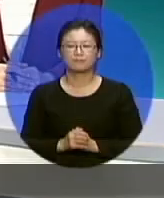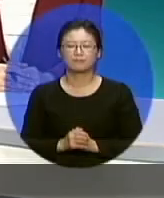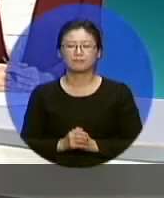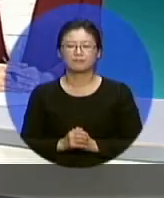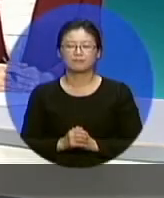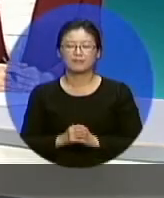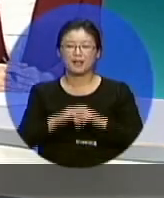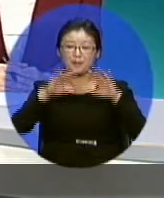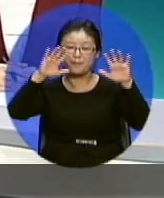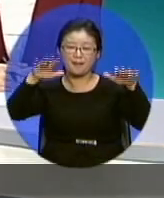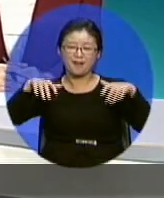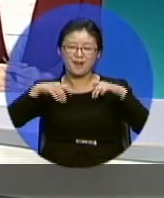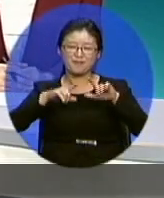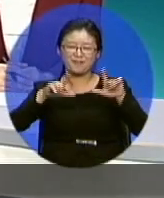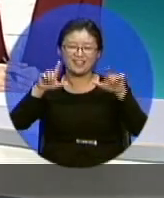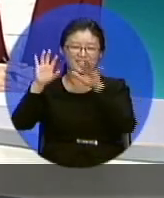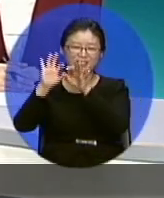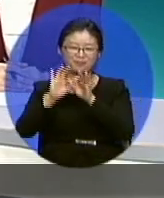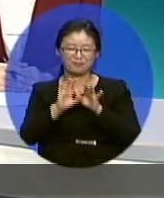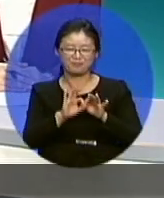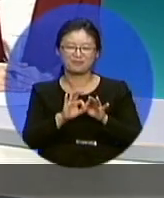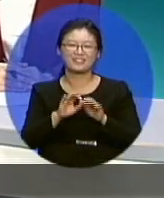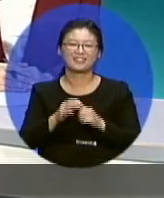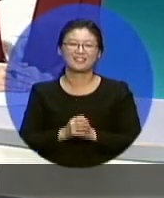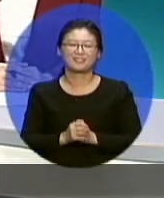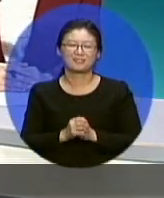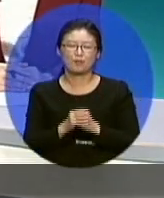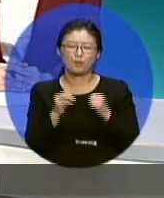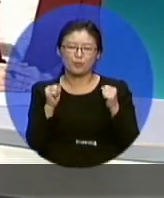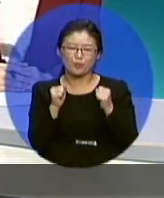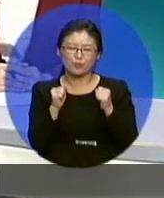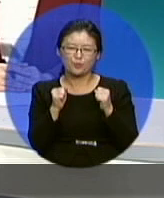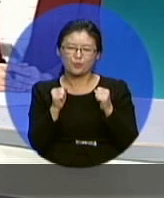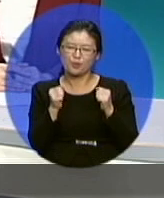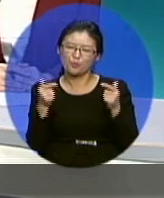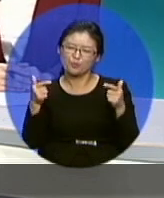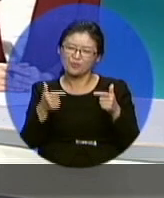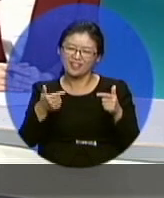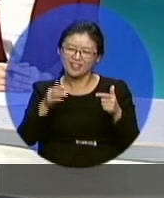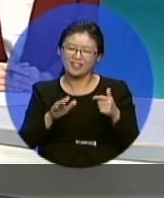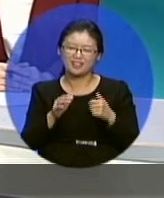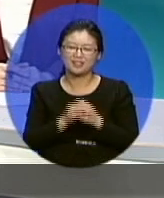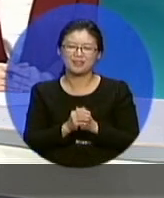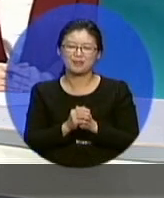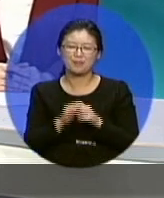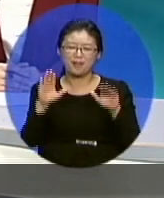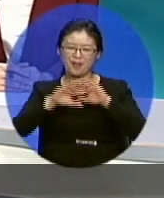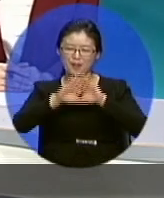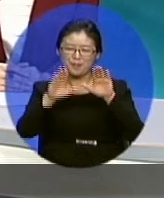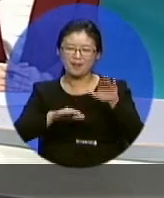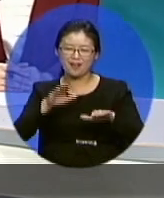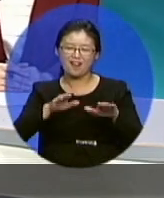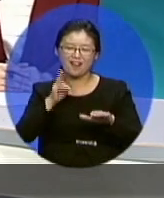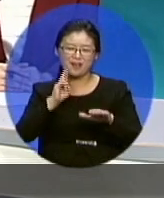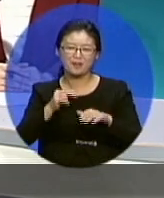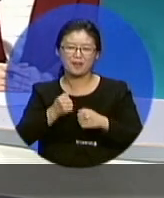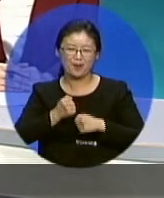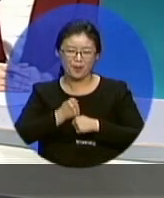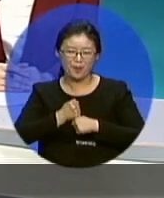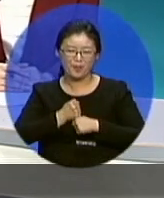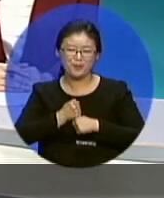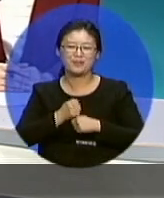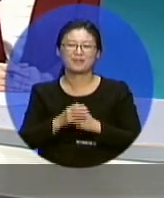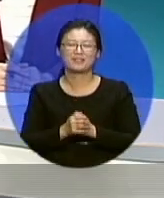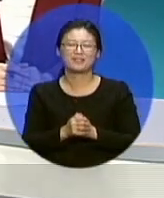완연한 가을 날씨가 이어지고 있습니다. 추위가 다소 누그러지기는 했지만 일교차가 심하니 개인 건강관리에